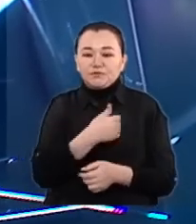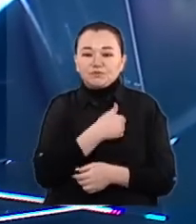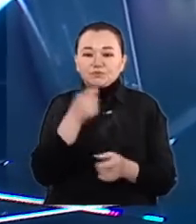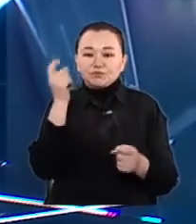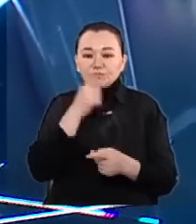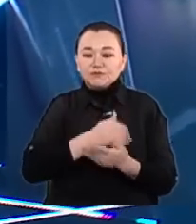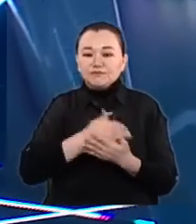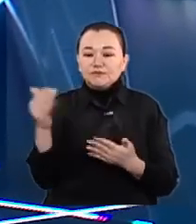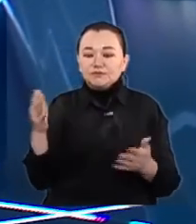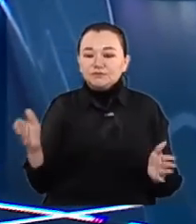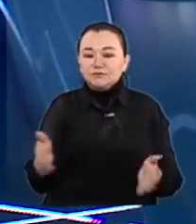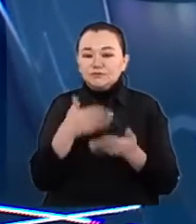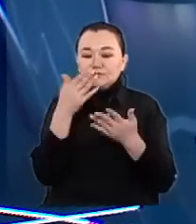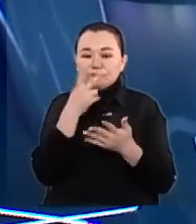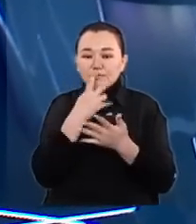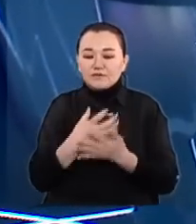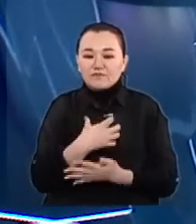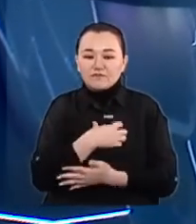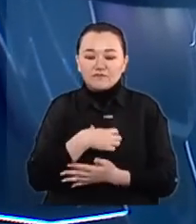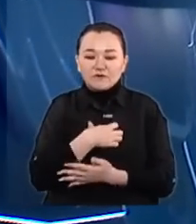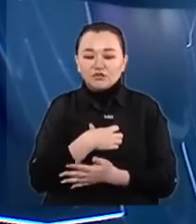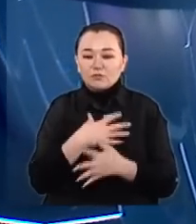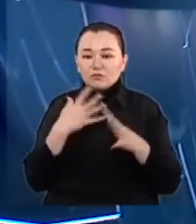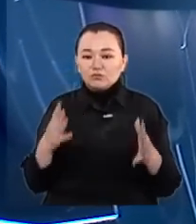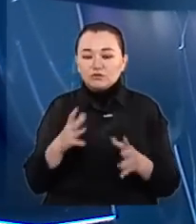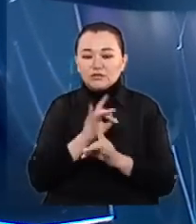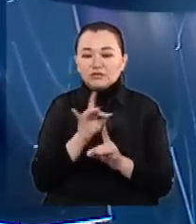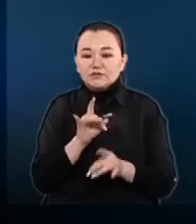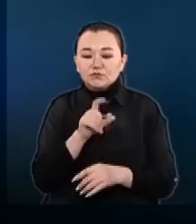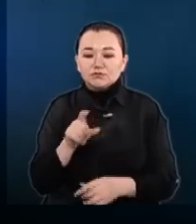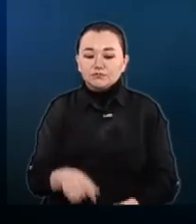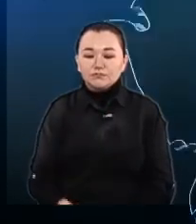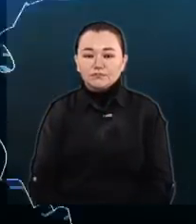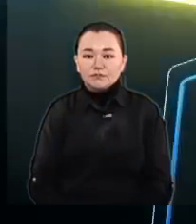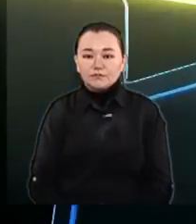биік мінберде көтерудің маңызы мол дейді саяси ұйым өкілдері.